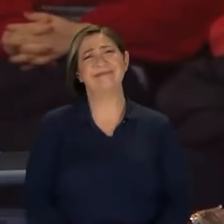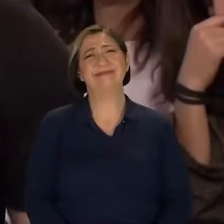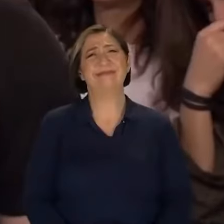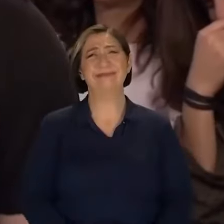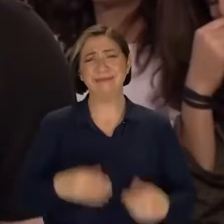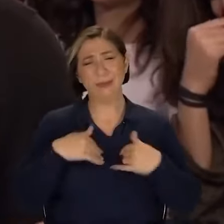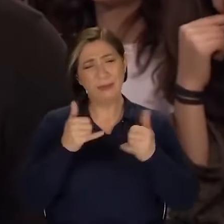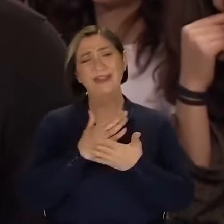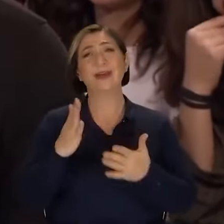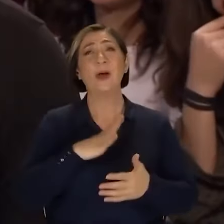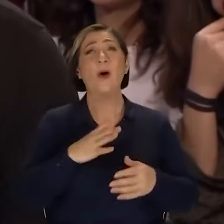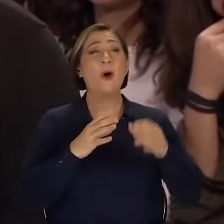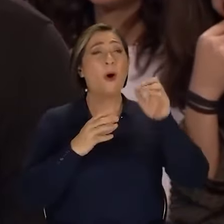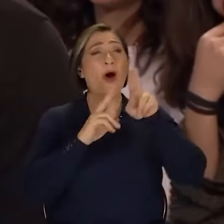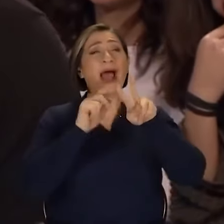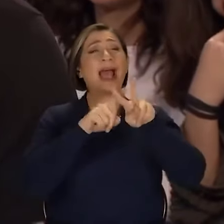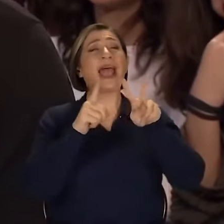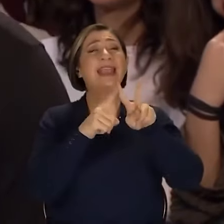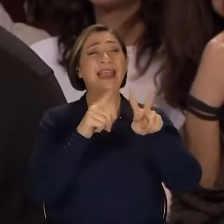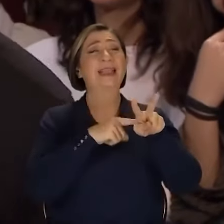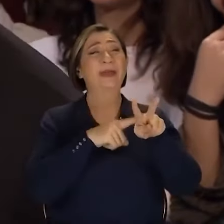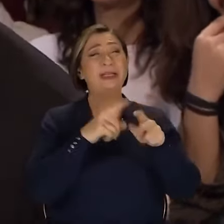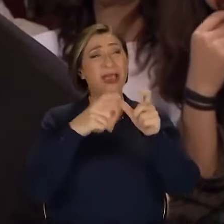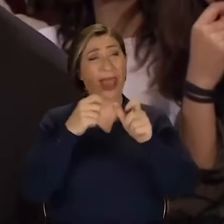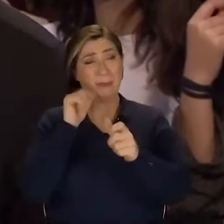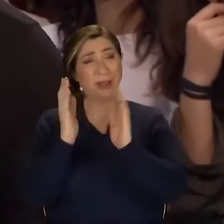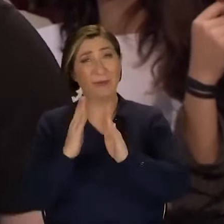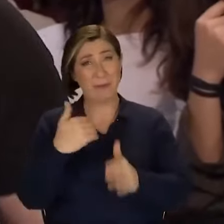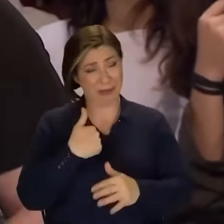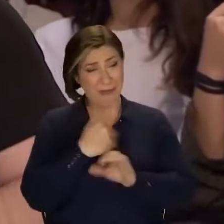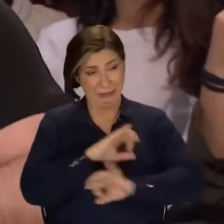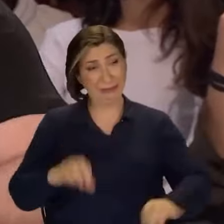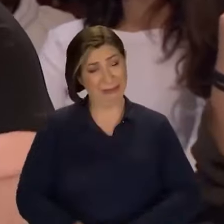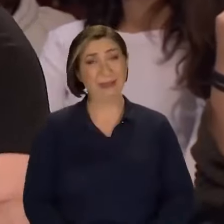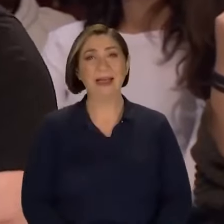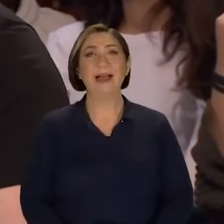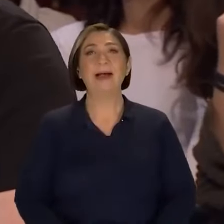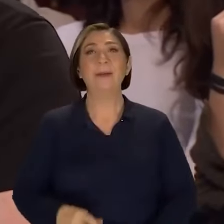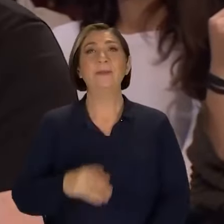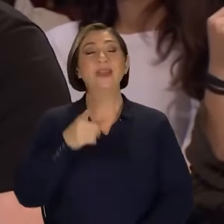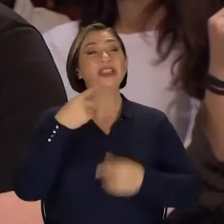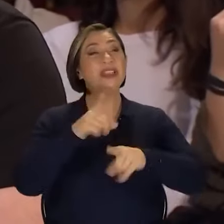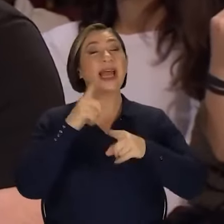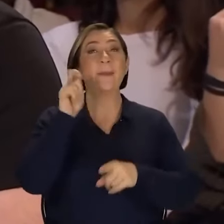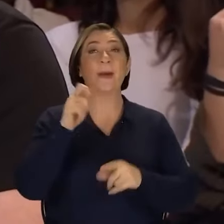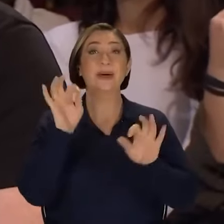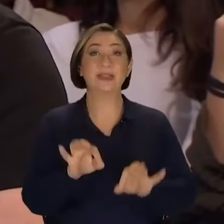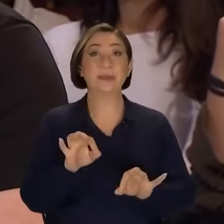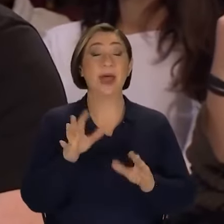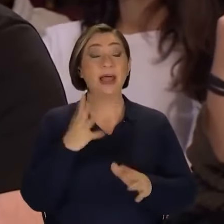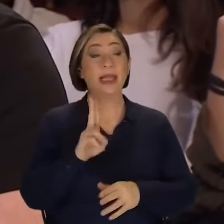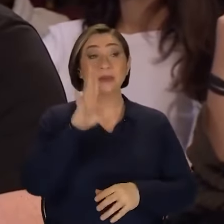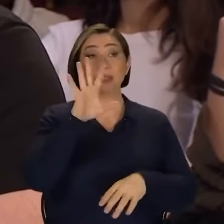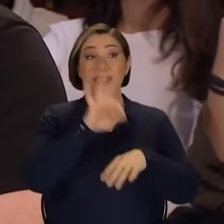Peki ben son Yalabık Şener abi devam ede Biz diye sonra onunla ilgili şaka yapmaya başladım dedim herhalde